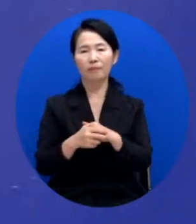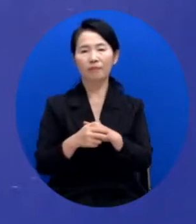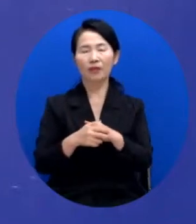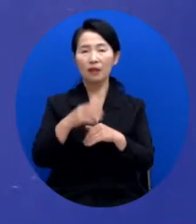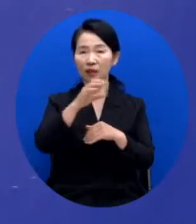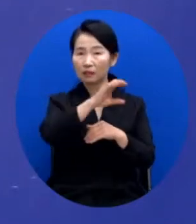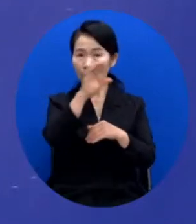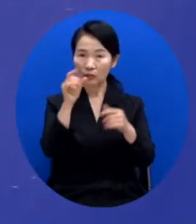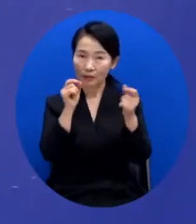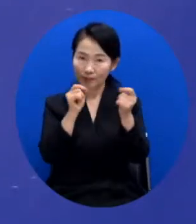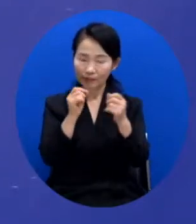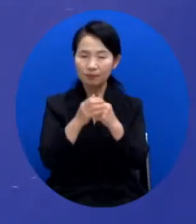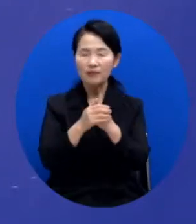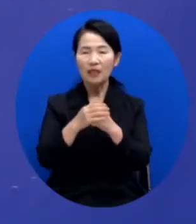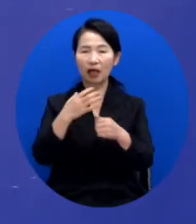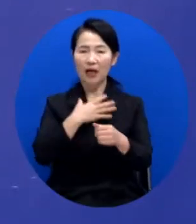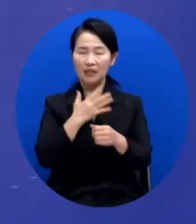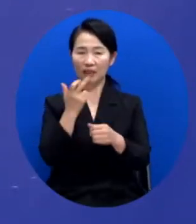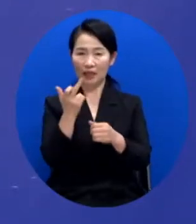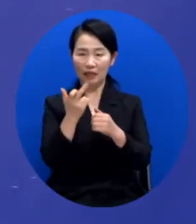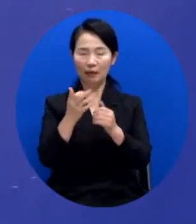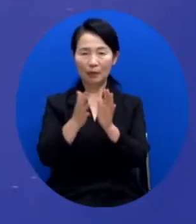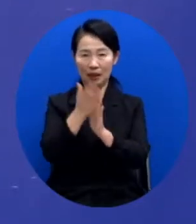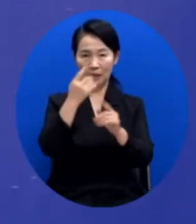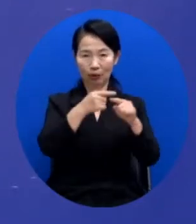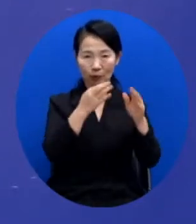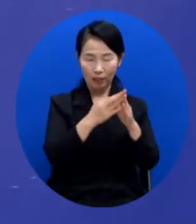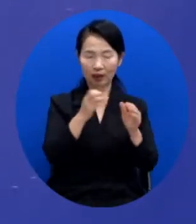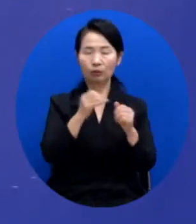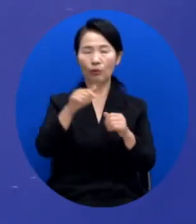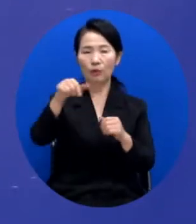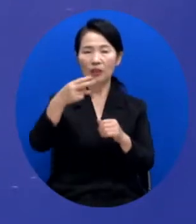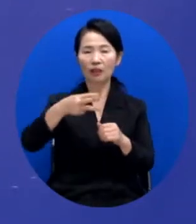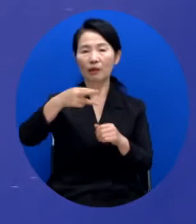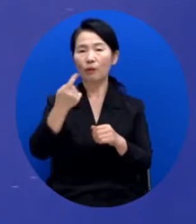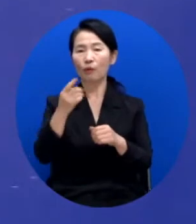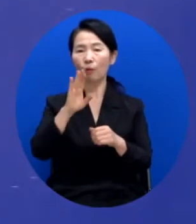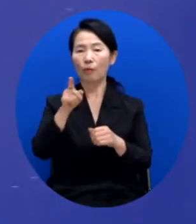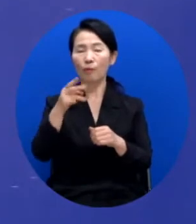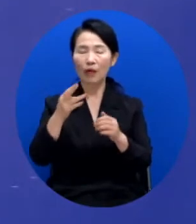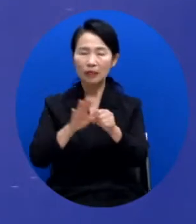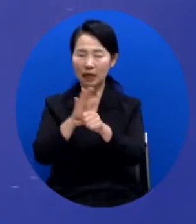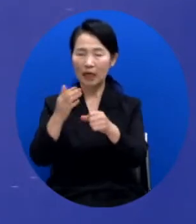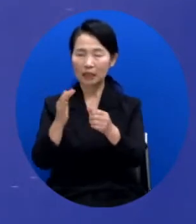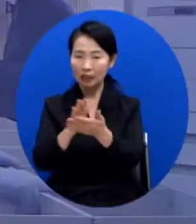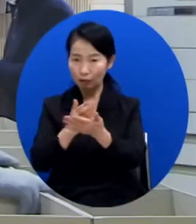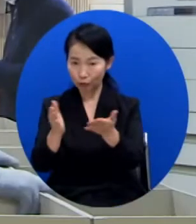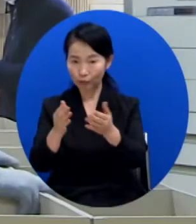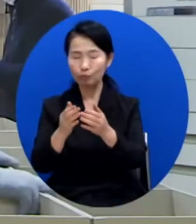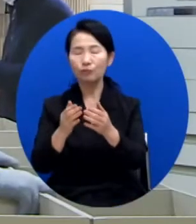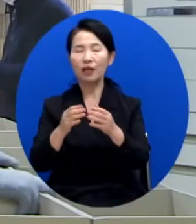성탄을 맞아 안산 빛나교회와 글로벌 생명 나눔이 사랑 나눔 행사를 진행했습니다.